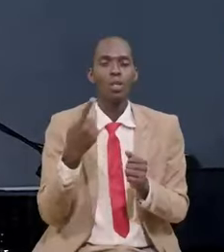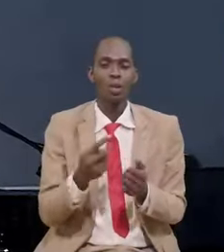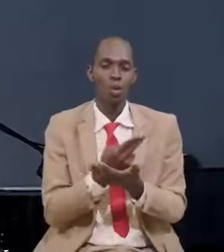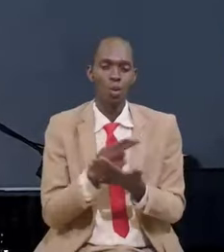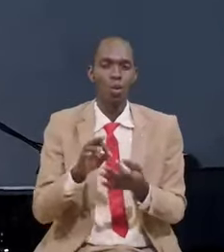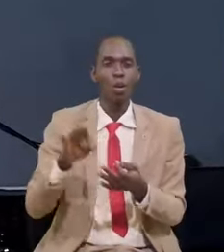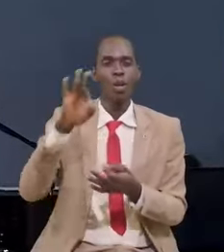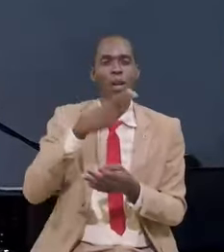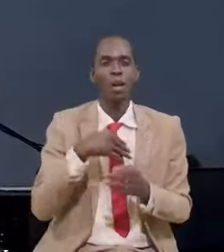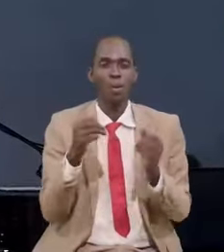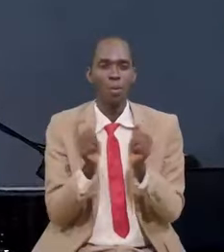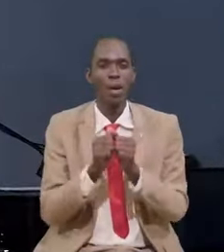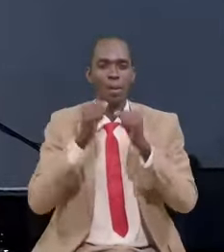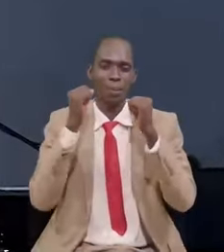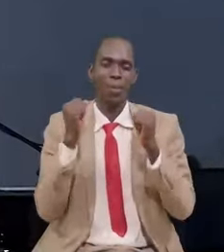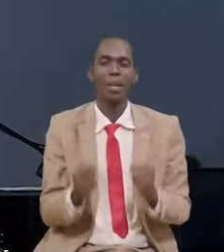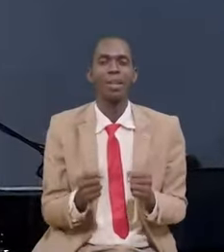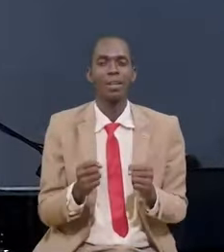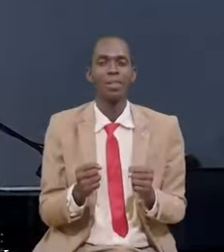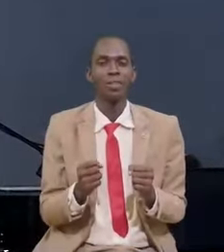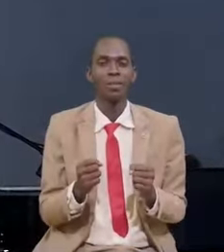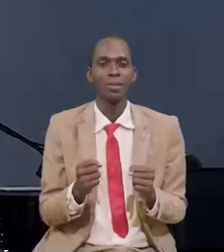du Saint-Esprit et de force.